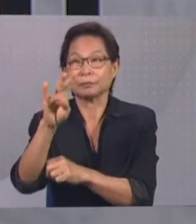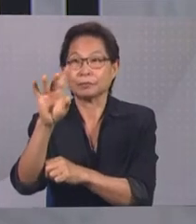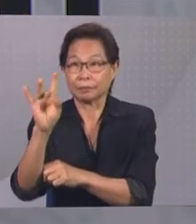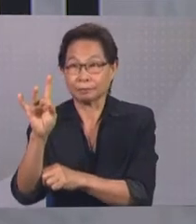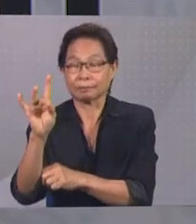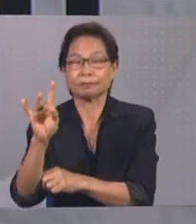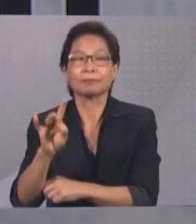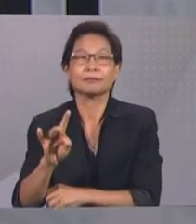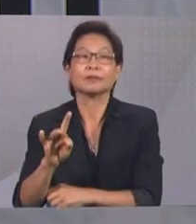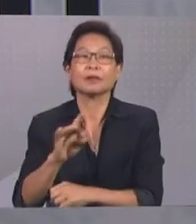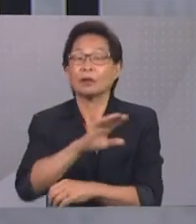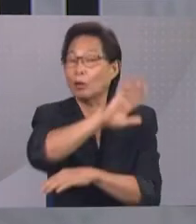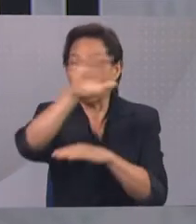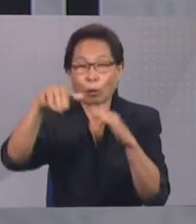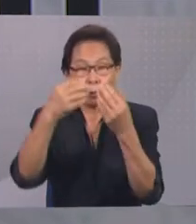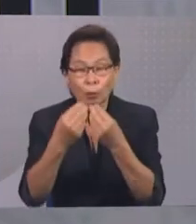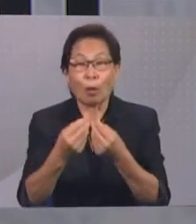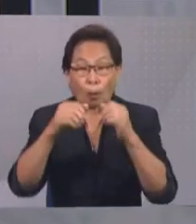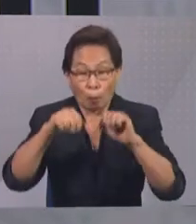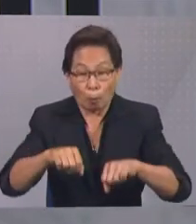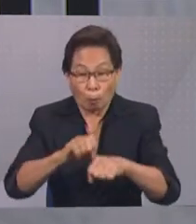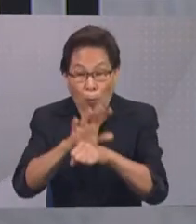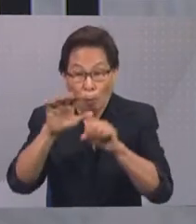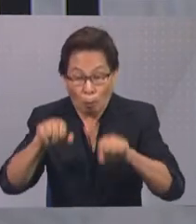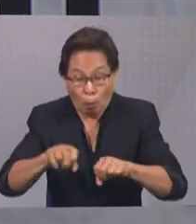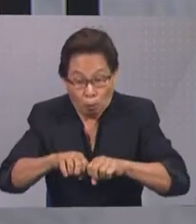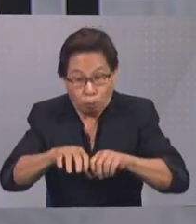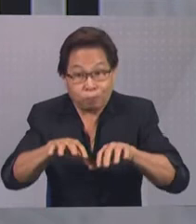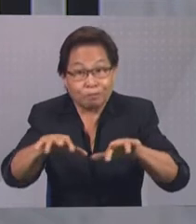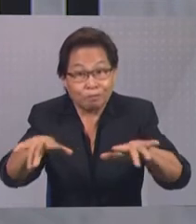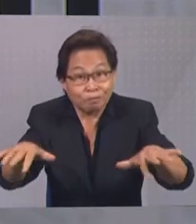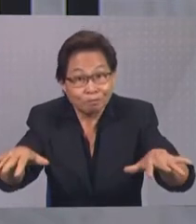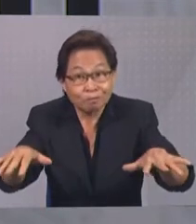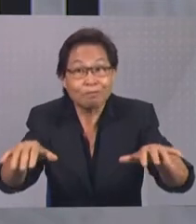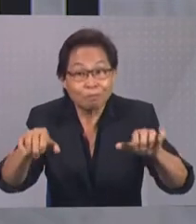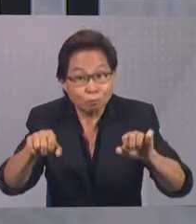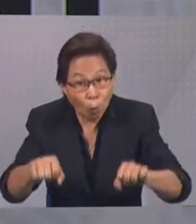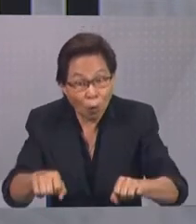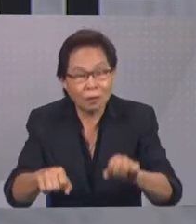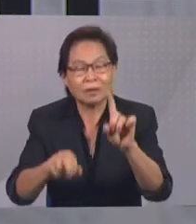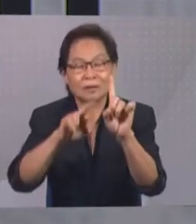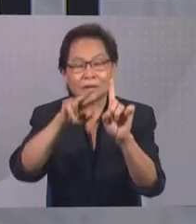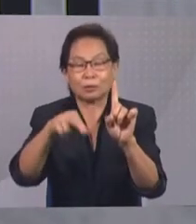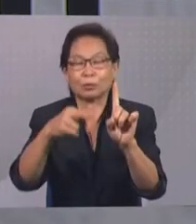6,978 kes dan jumlah kes aktif dengan boleh jangkitan COVID-19 adalah